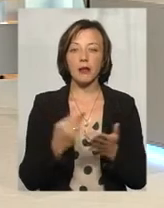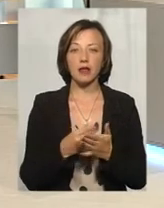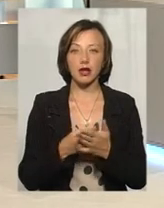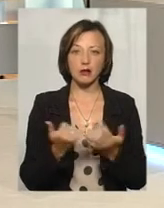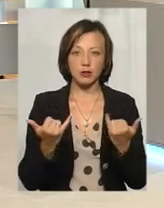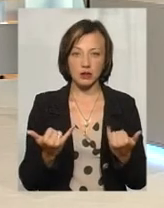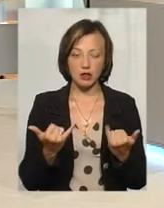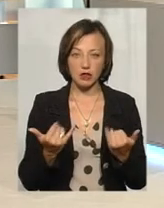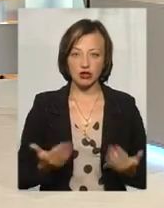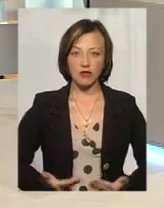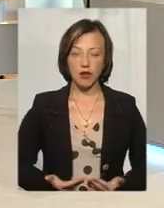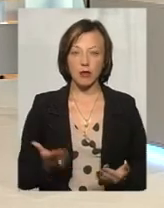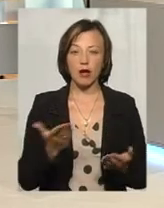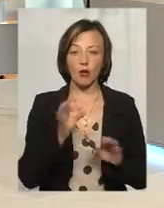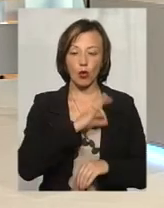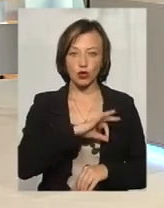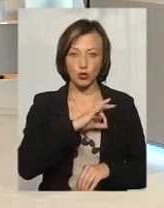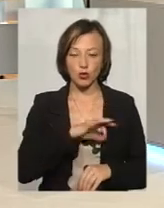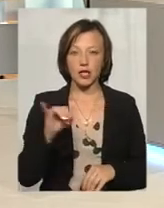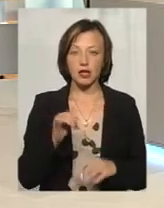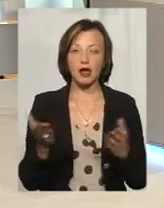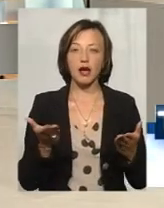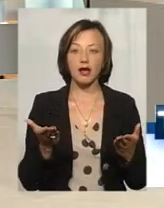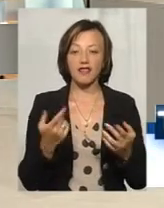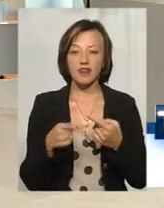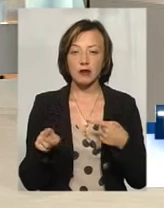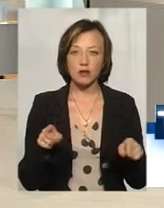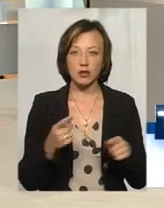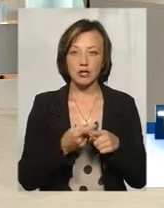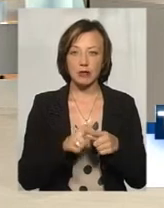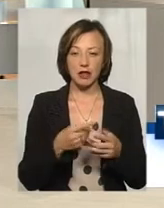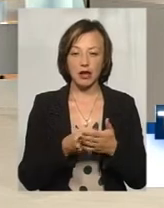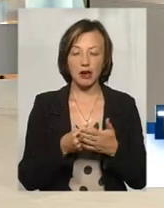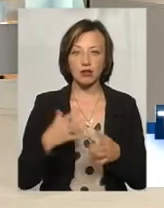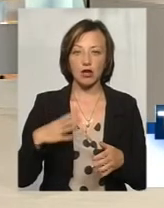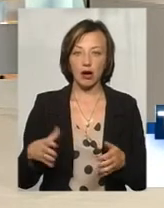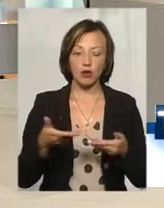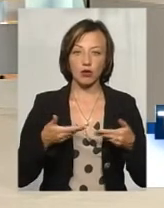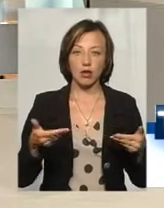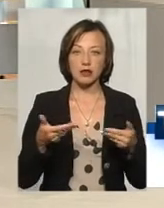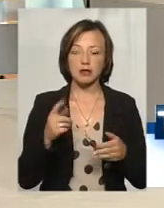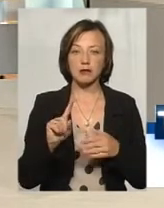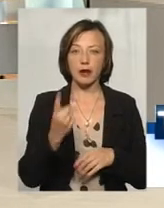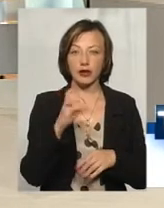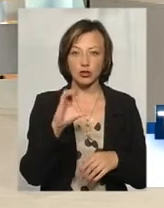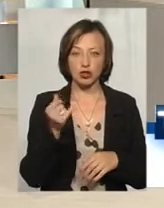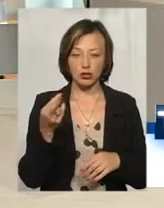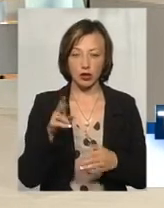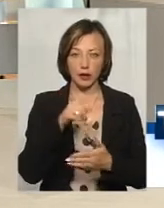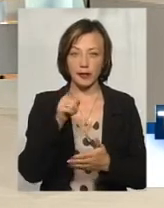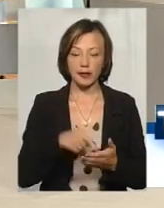зараз, з яким живемо і яким користуємося, і які відмінності з тими тарифами, які чекають у нас з 1 січня?